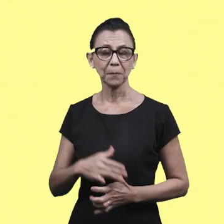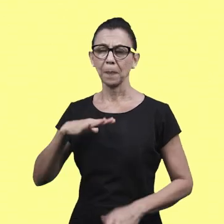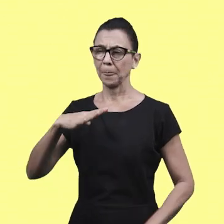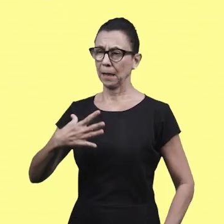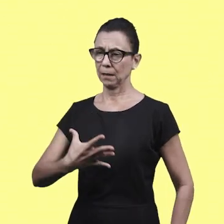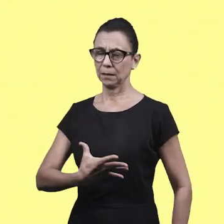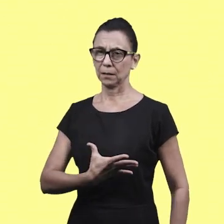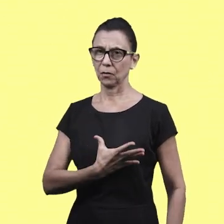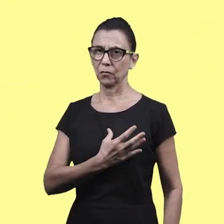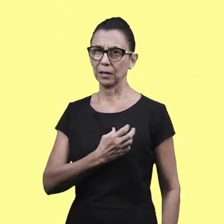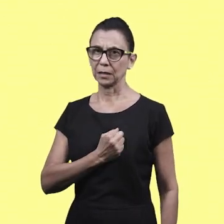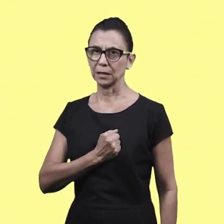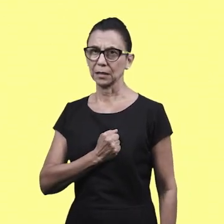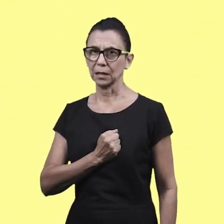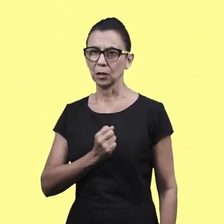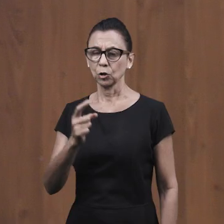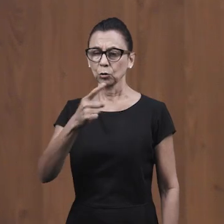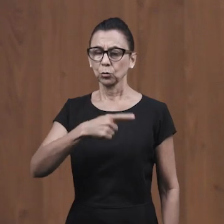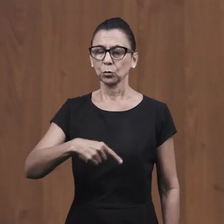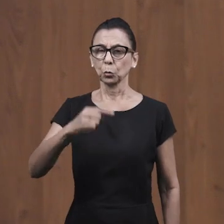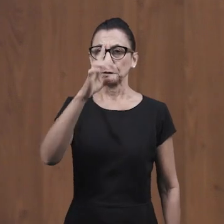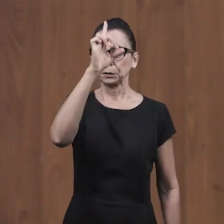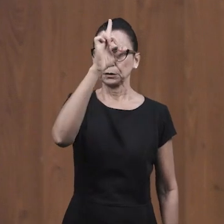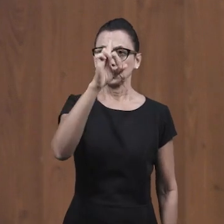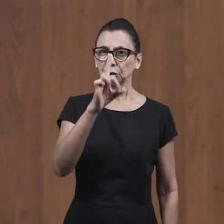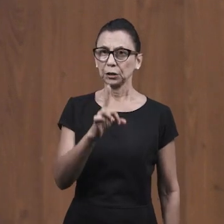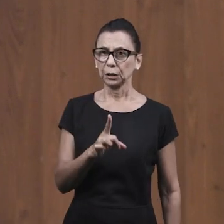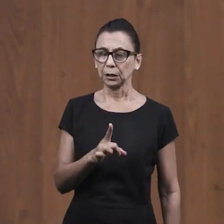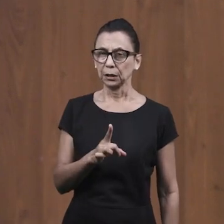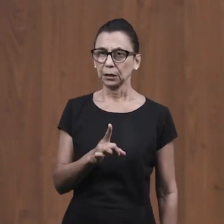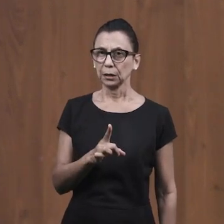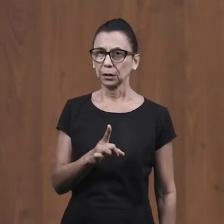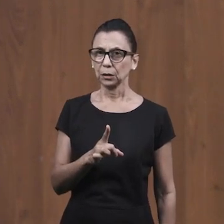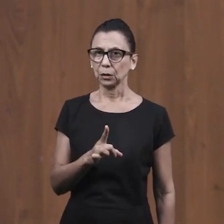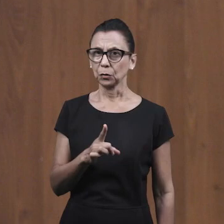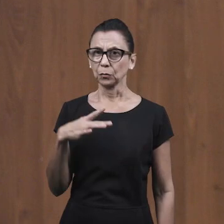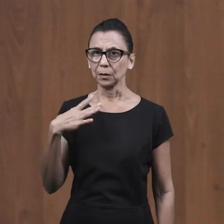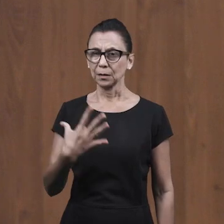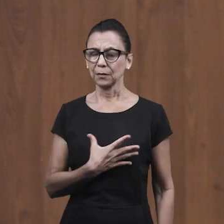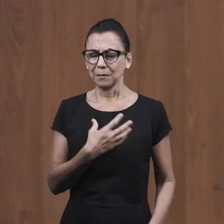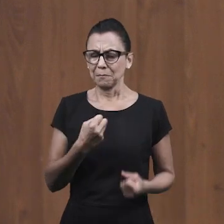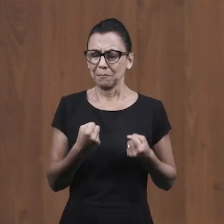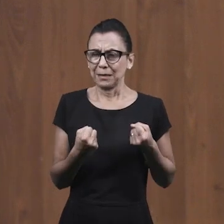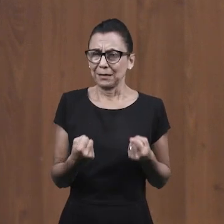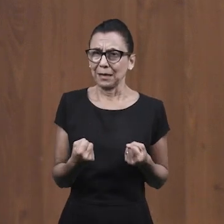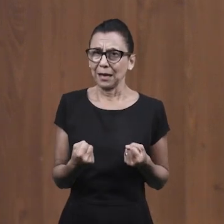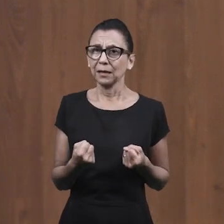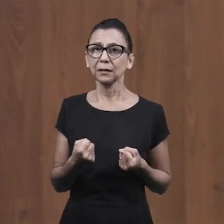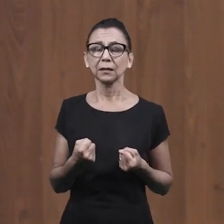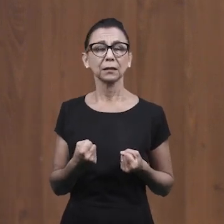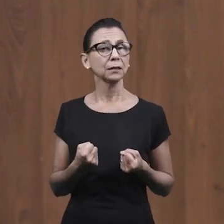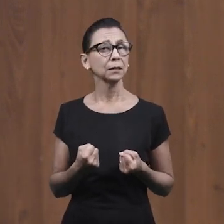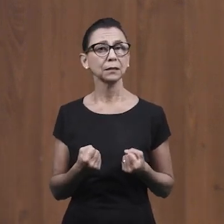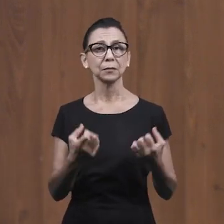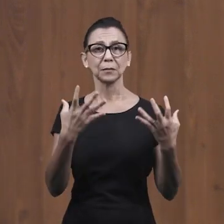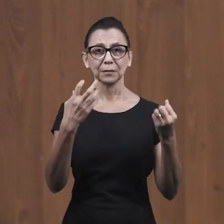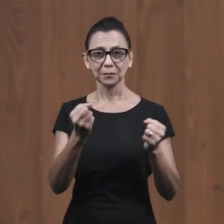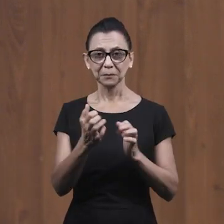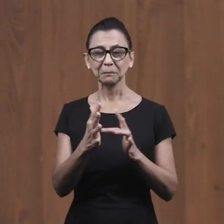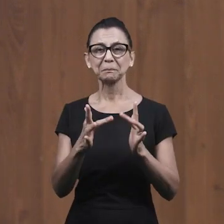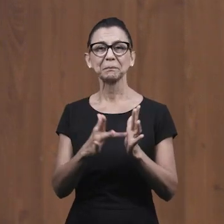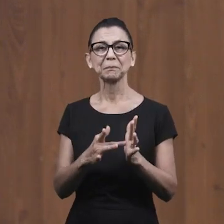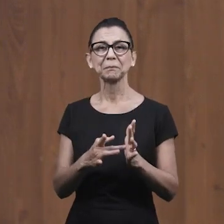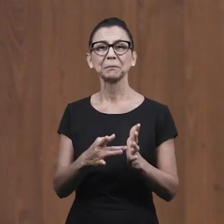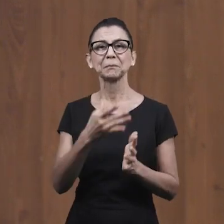n'est pas lourde. Ce n'est pas difficile. N'importe quelle personne peut accepter Jésus comme son sauveur. Vous